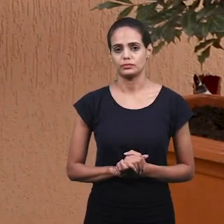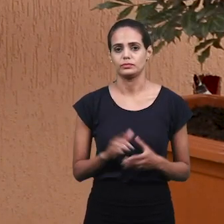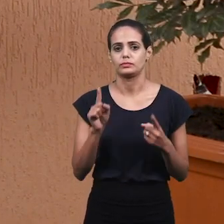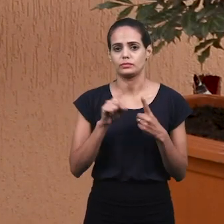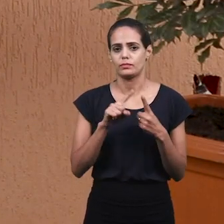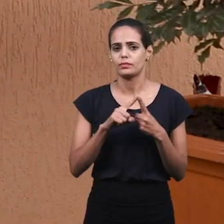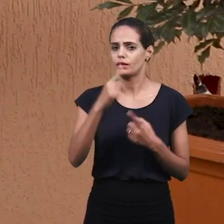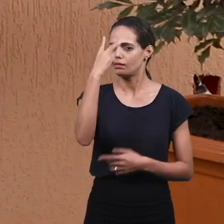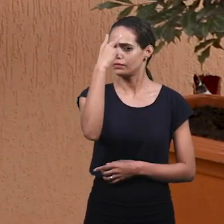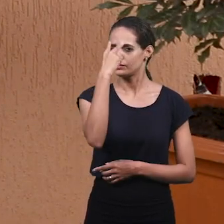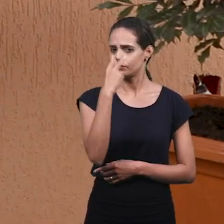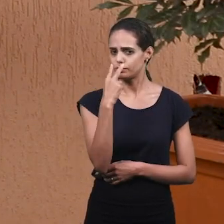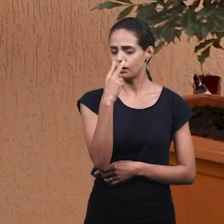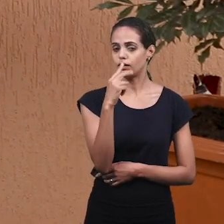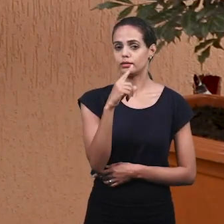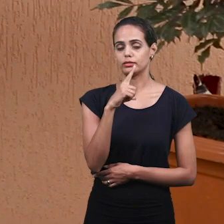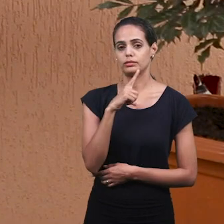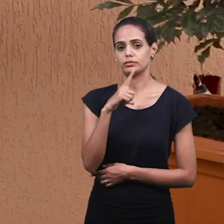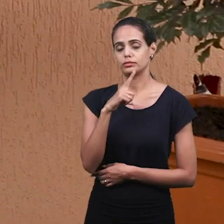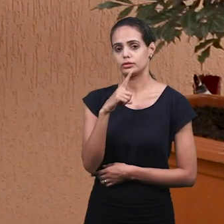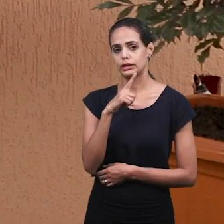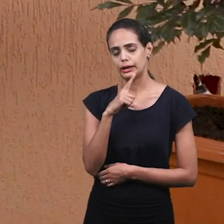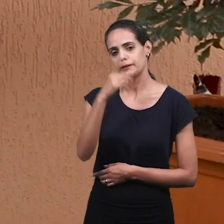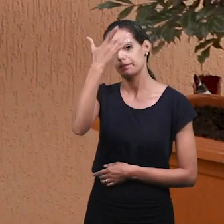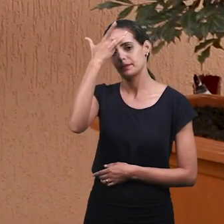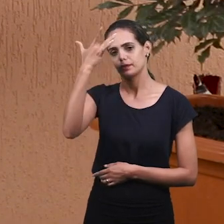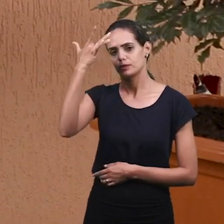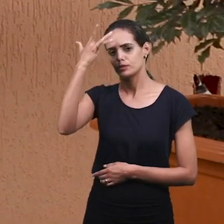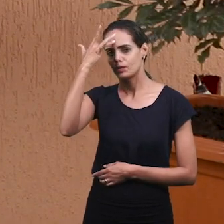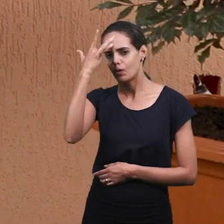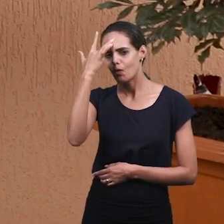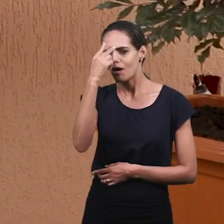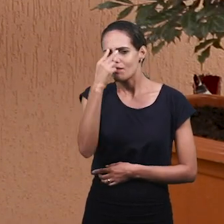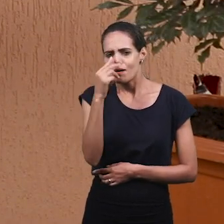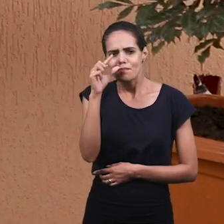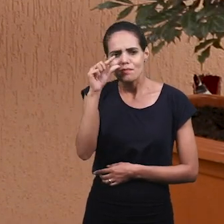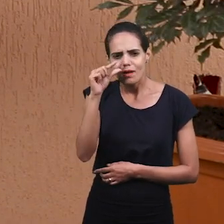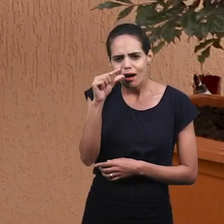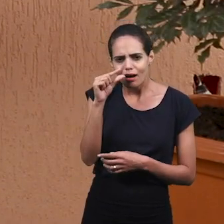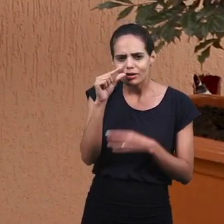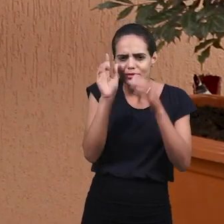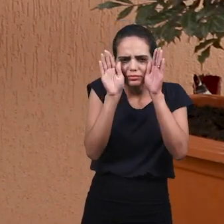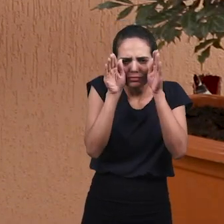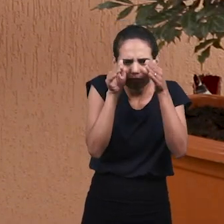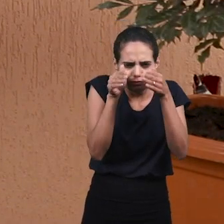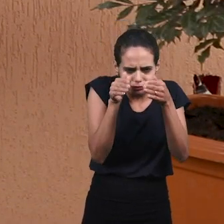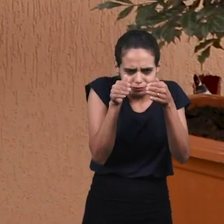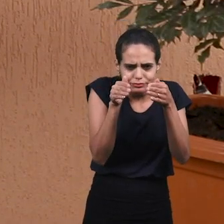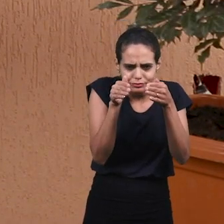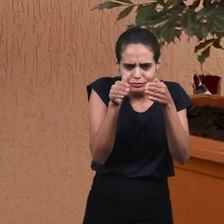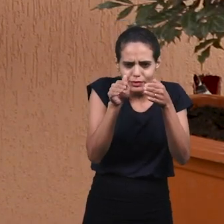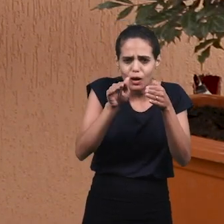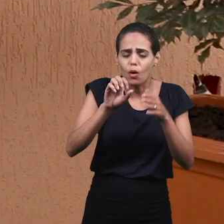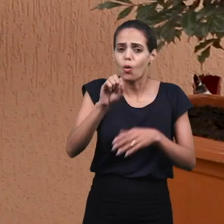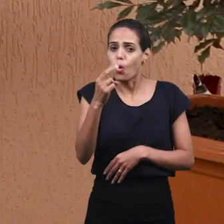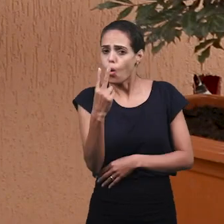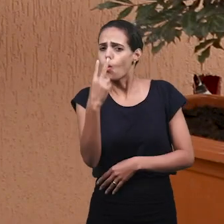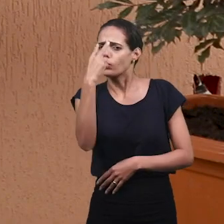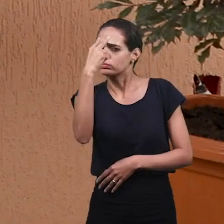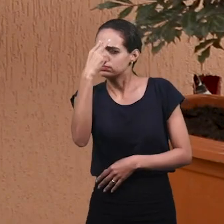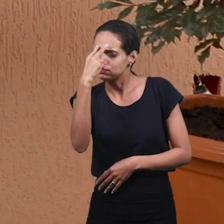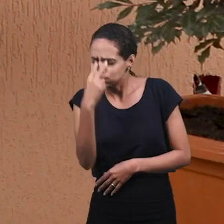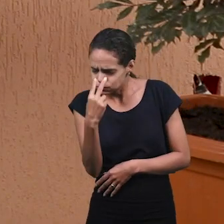problème d'autisme. Dans la déficience visuelle, nous avons ceux qui ont peu de vision ou ceux qui sont